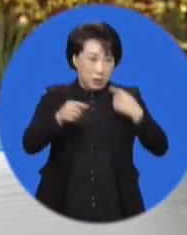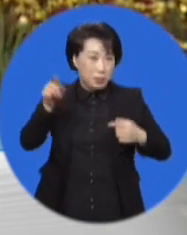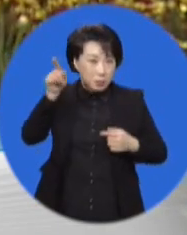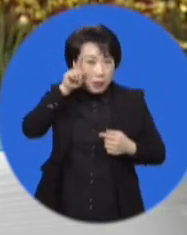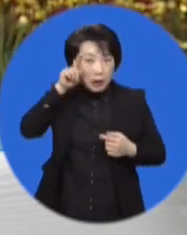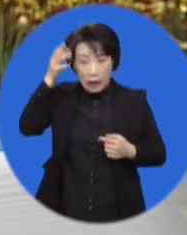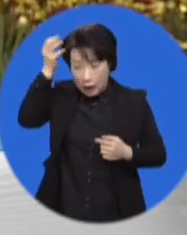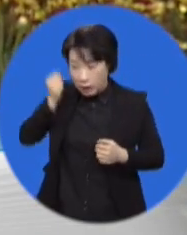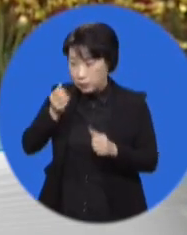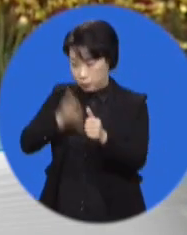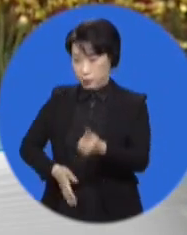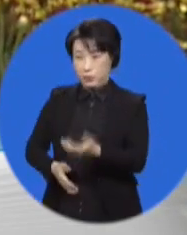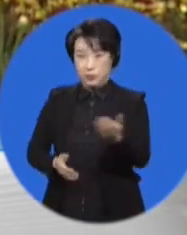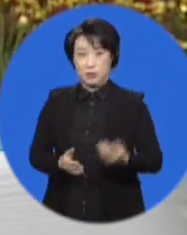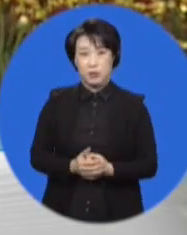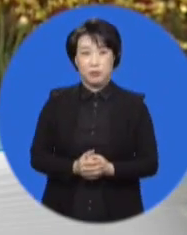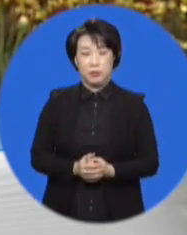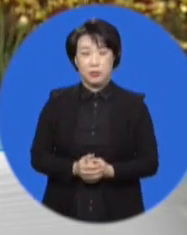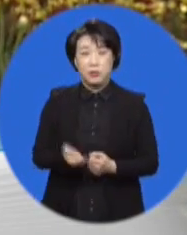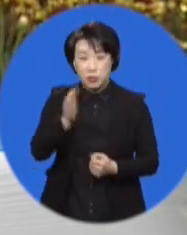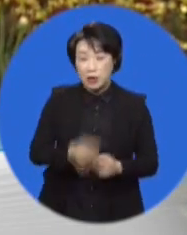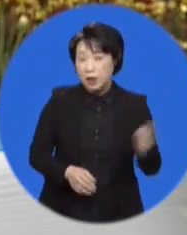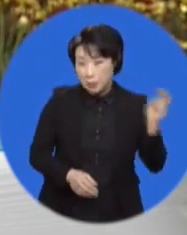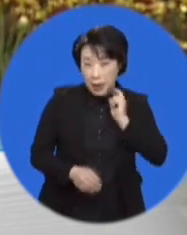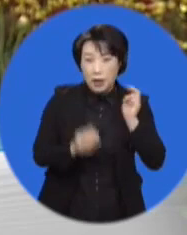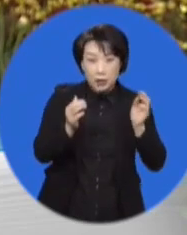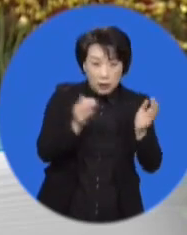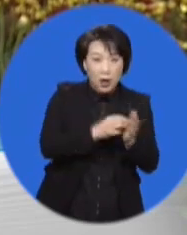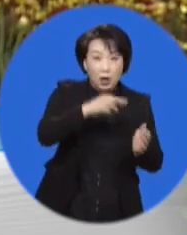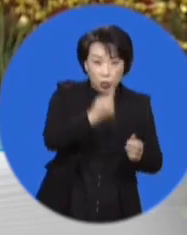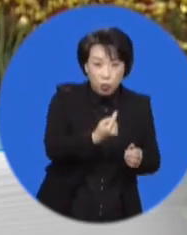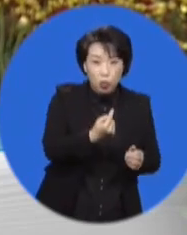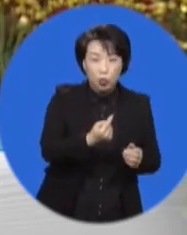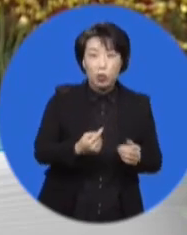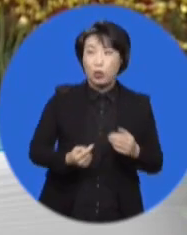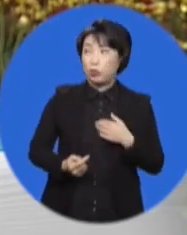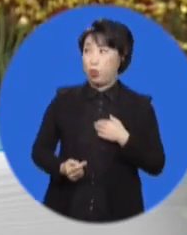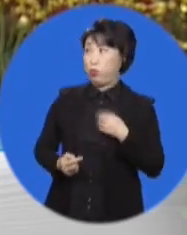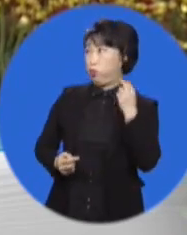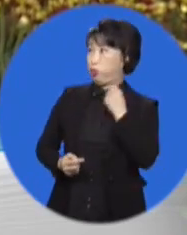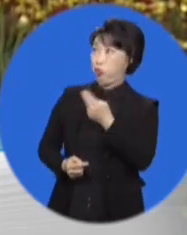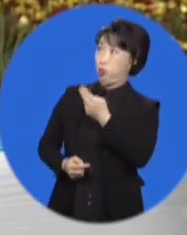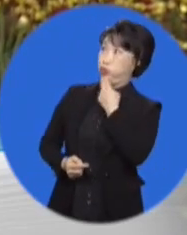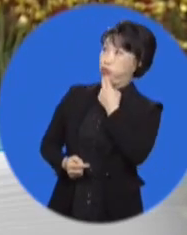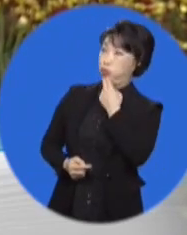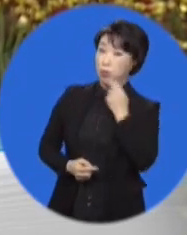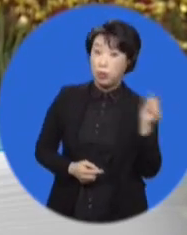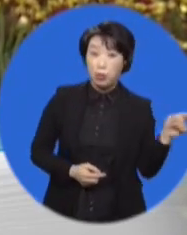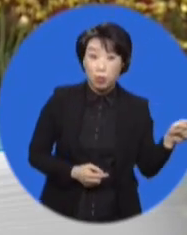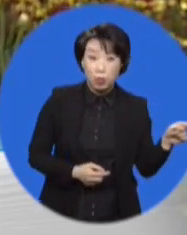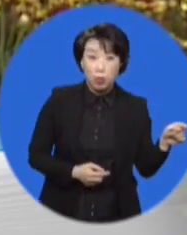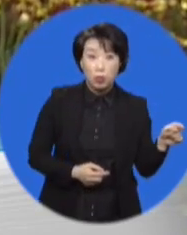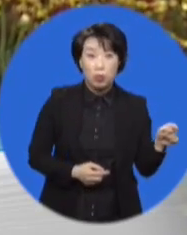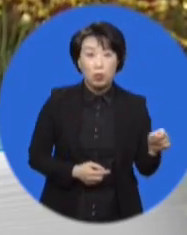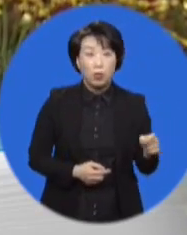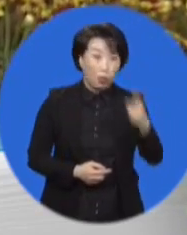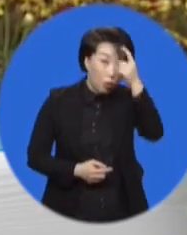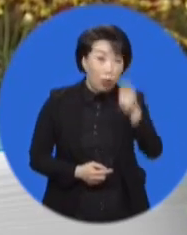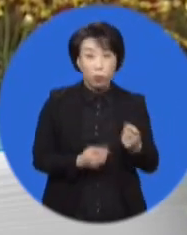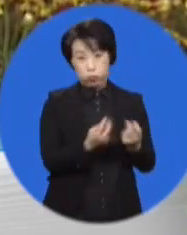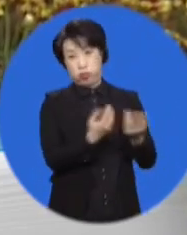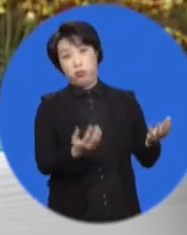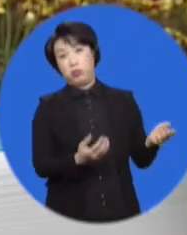사실을 알아야 돼요. 그러나 배신하고도 나는 배신 안 했어 오게 돼야